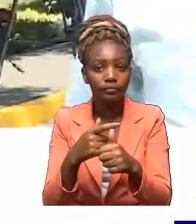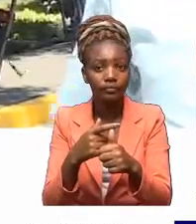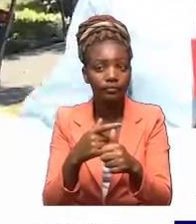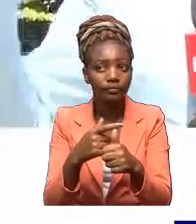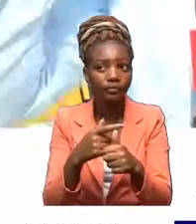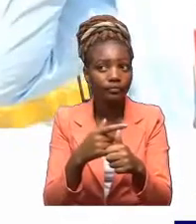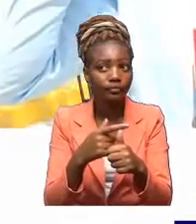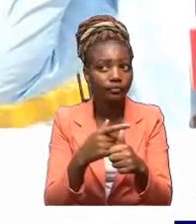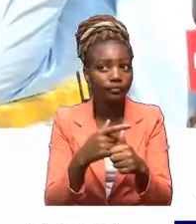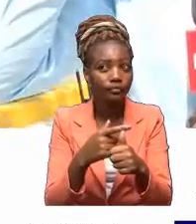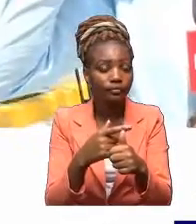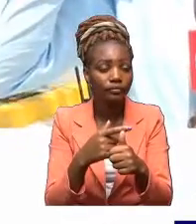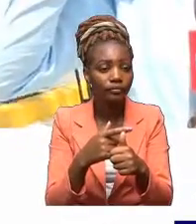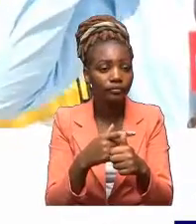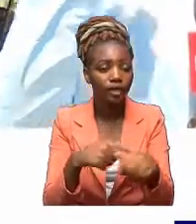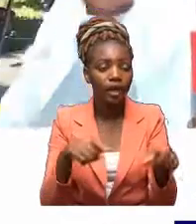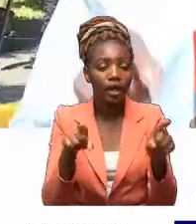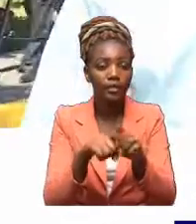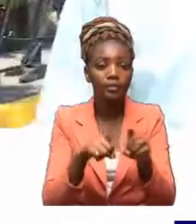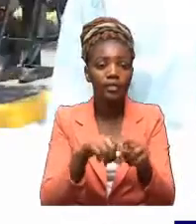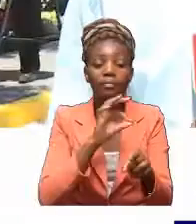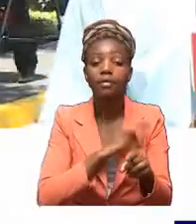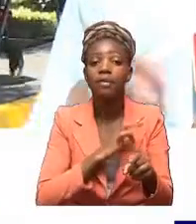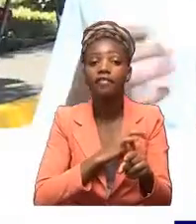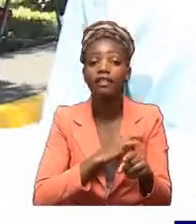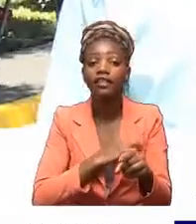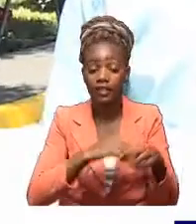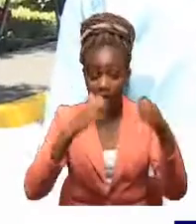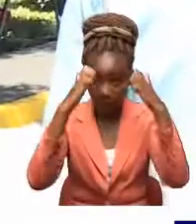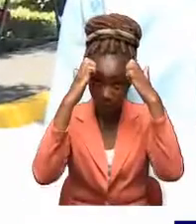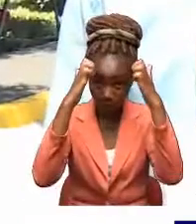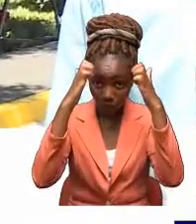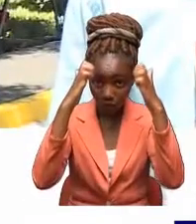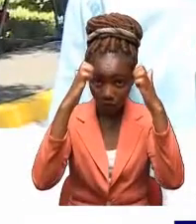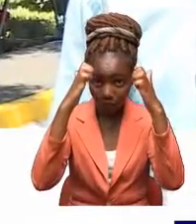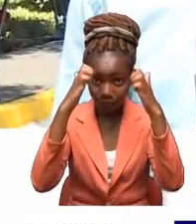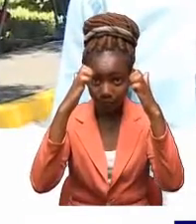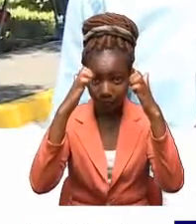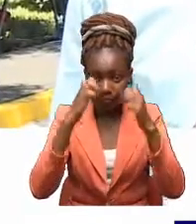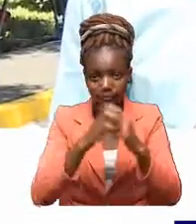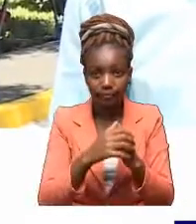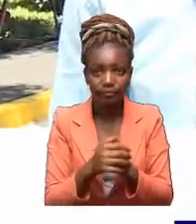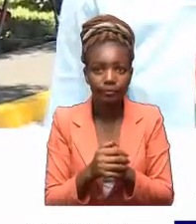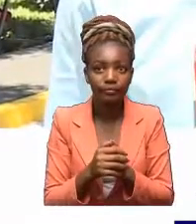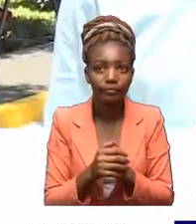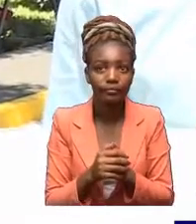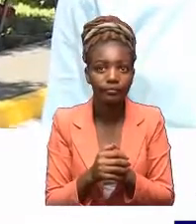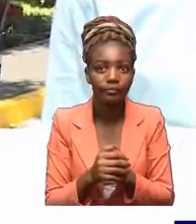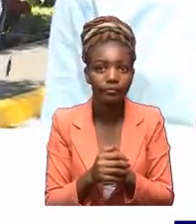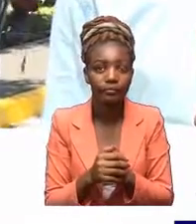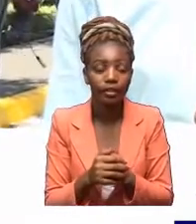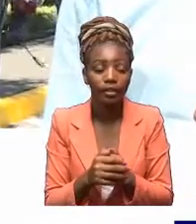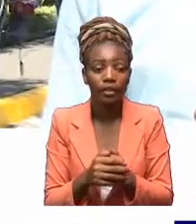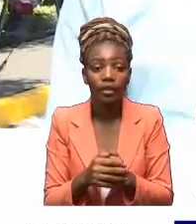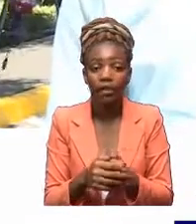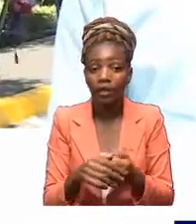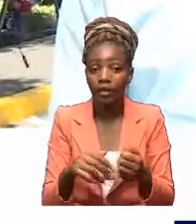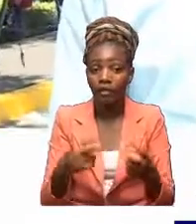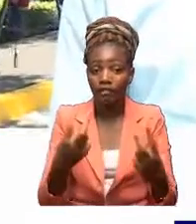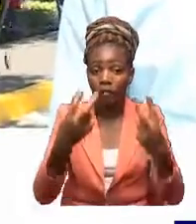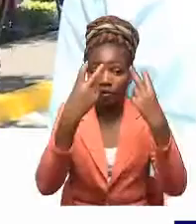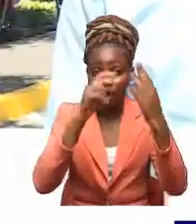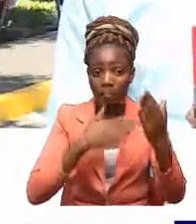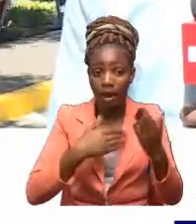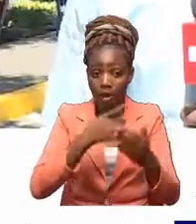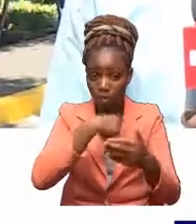na masomo vile vile katika hatamu yake ama katika shughuli yake ya kuingia uongozini. Mtazamaji, tazidi kuendelea kukaa